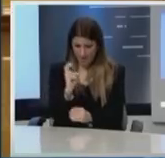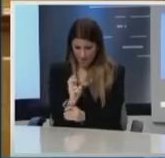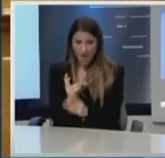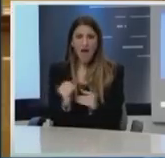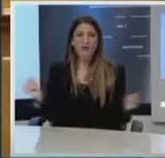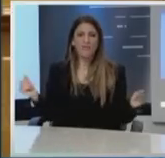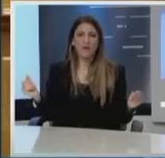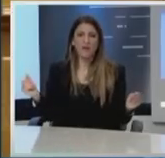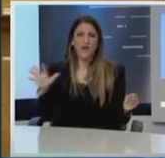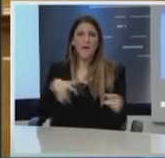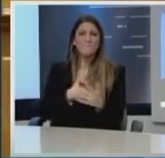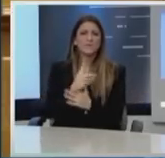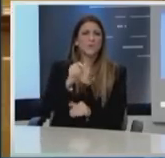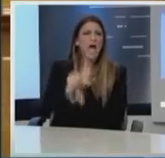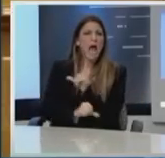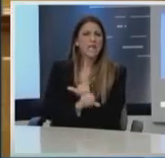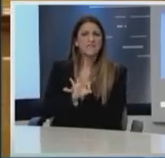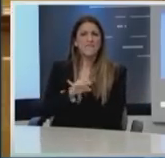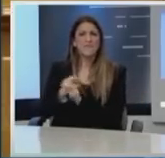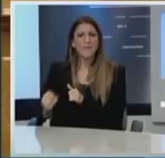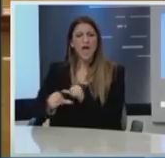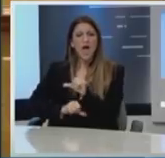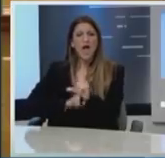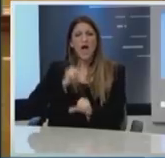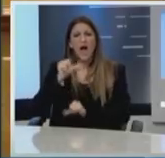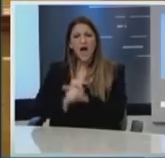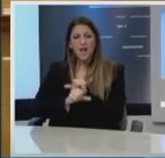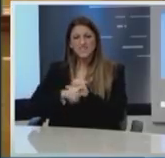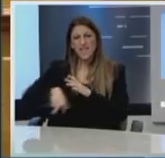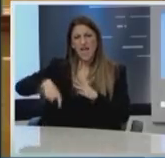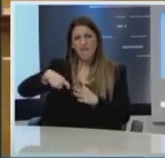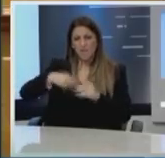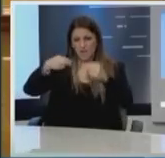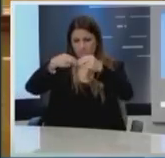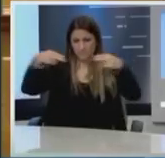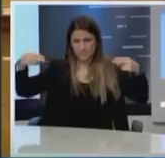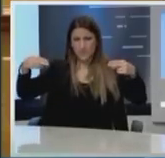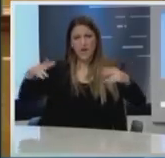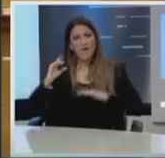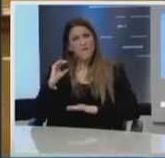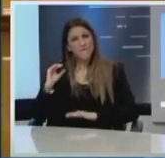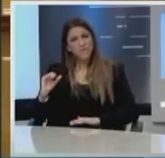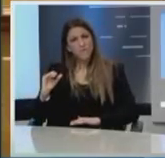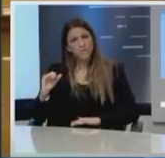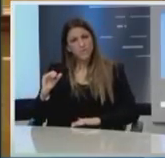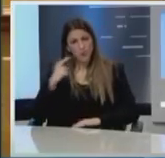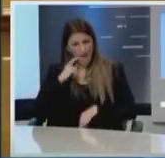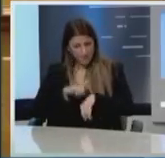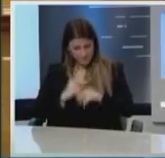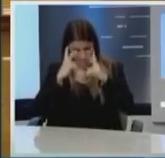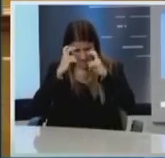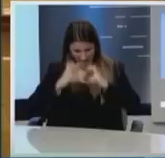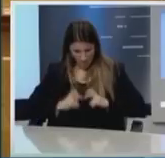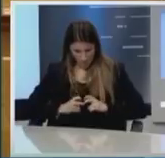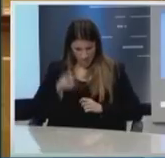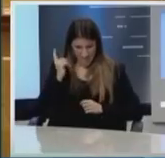Αλλά το ΠΑΣΟΚ άλλαξε ΦΠΑ, άλλαξε νούμερο στην εφορία και παραμένει σήμερα και μας κάνει και έλεγχο. Και κουνάει